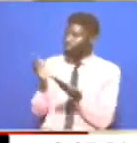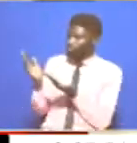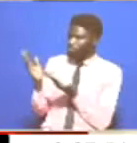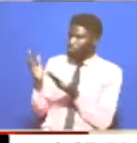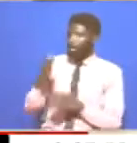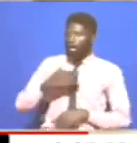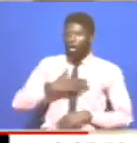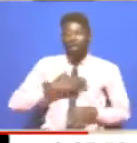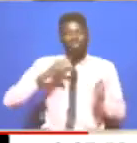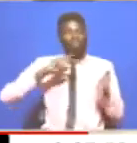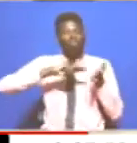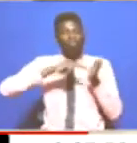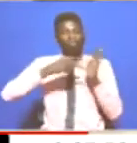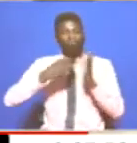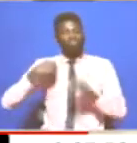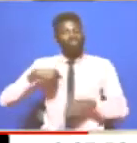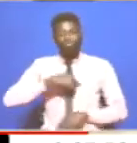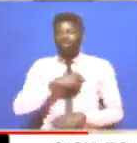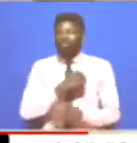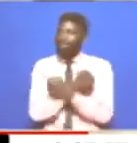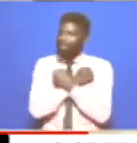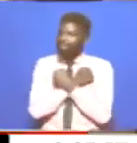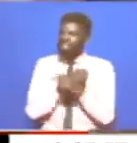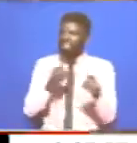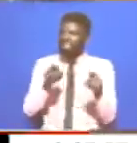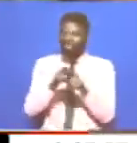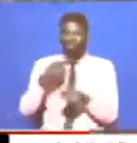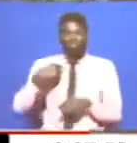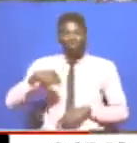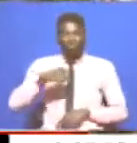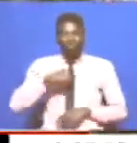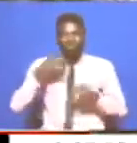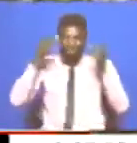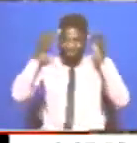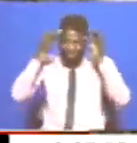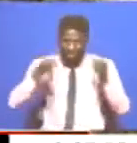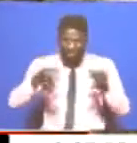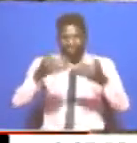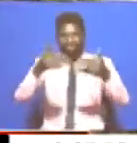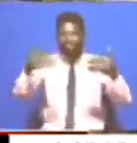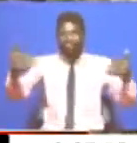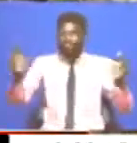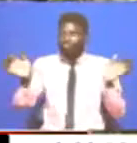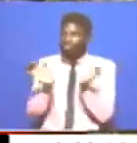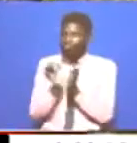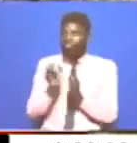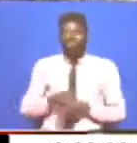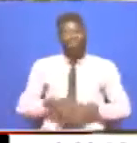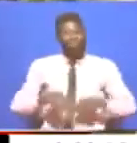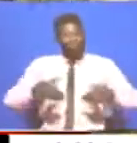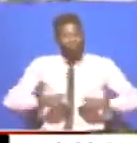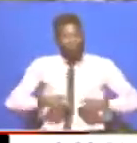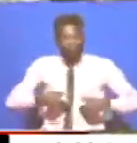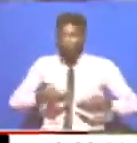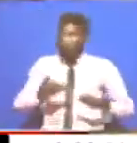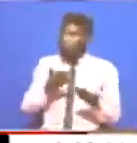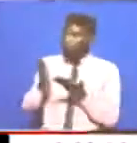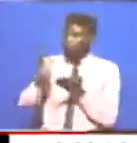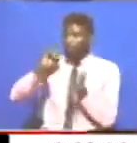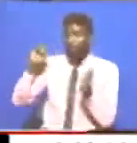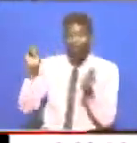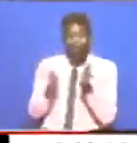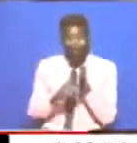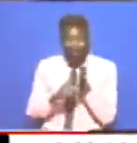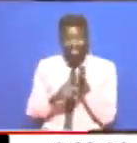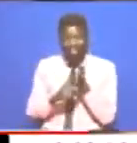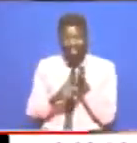tunaupenda. Na ndio maana tukaweka fence. The modern generation is yet to be cognizant of the magnitude